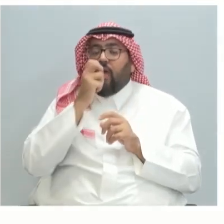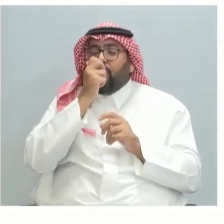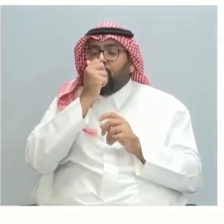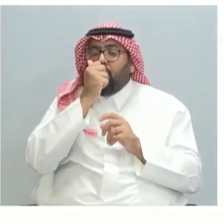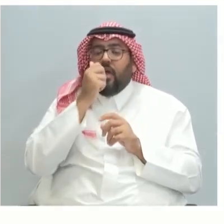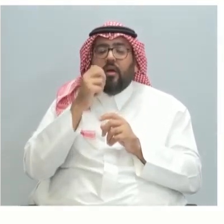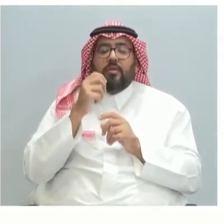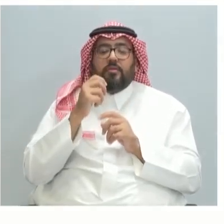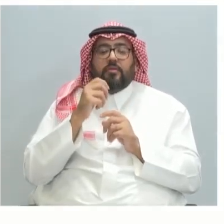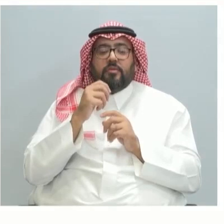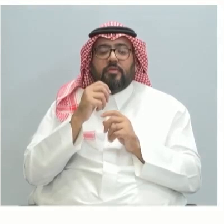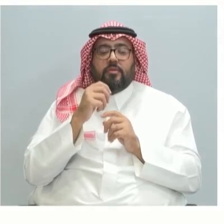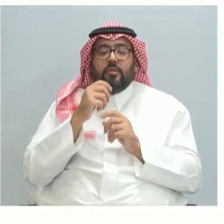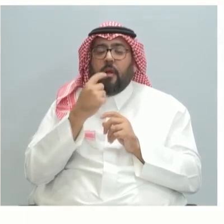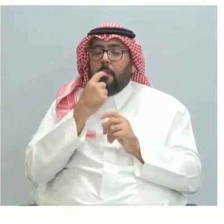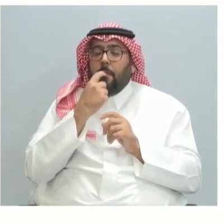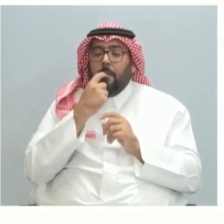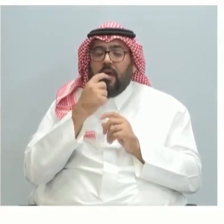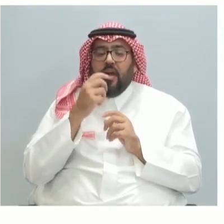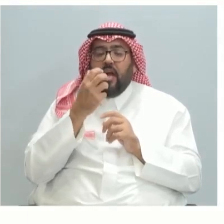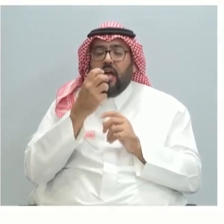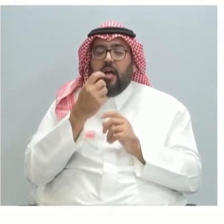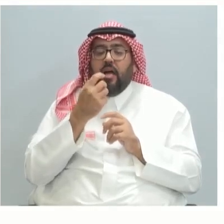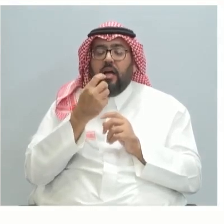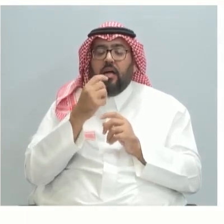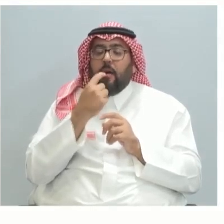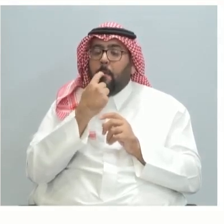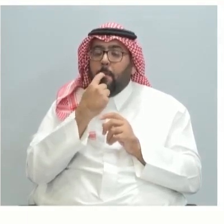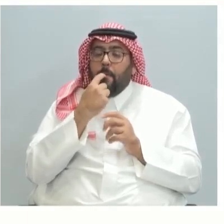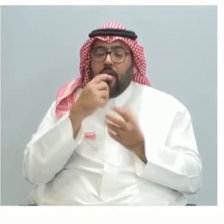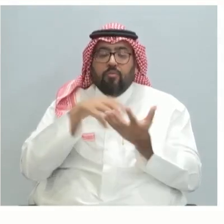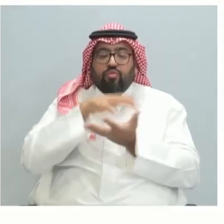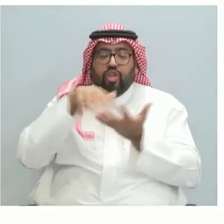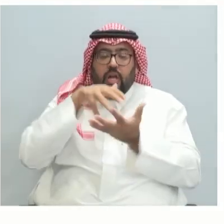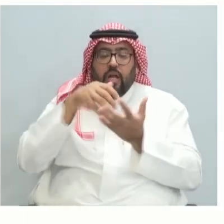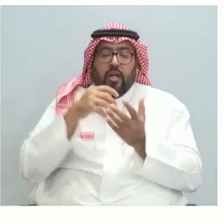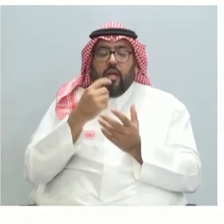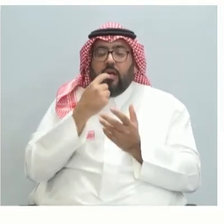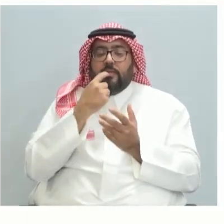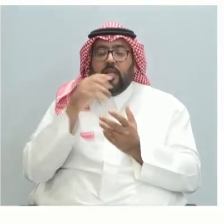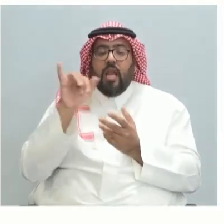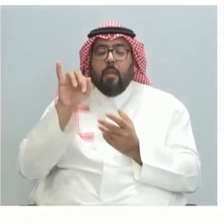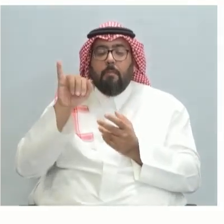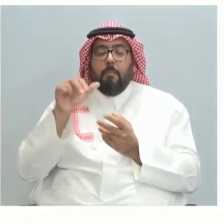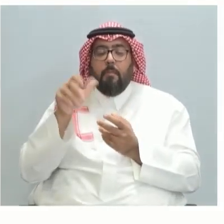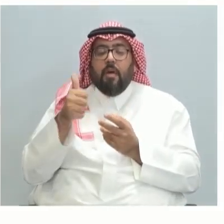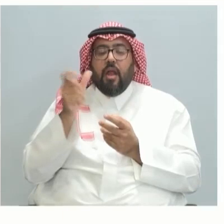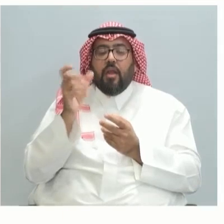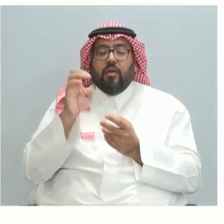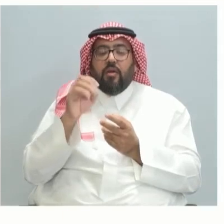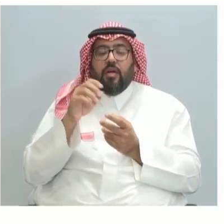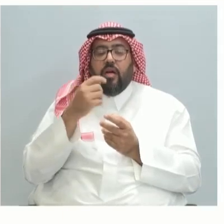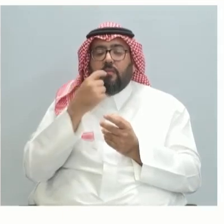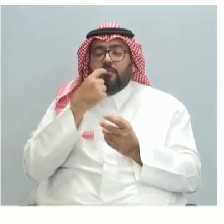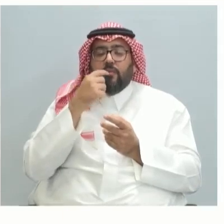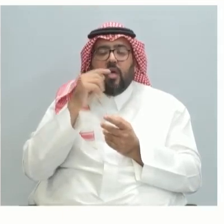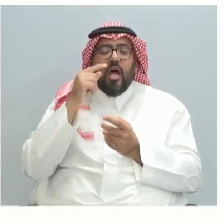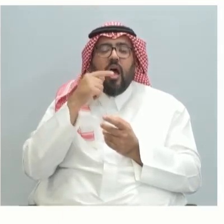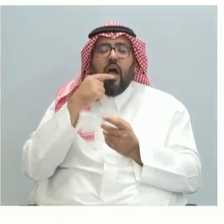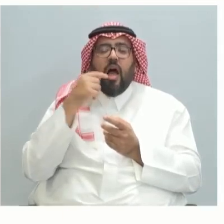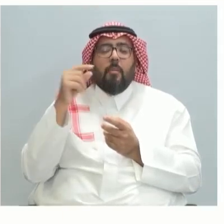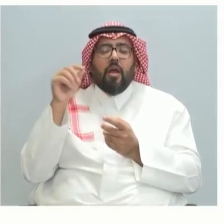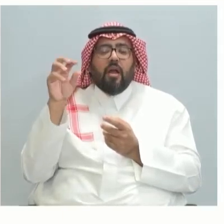بنسبه 54% عصير مشكل بنسبه 48% عصير المانجو بنسبه 37% عصير التوت بنسبه